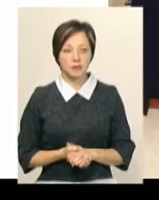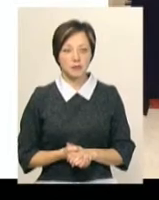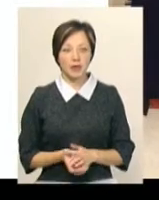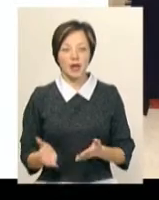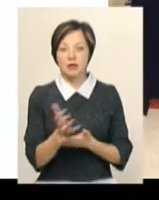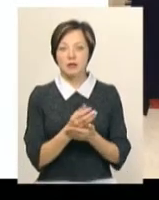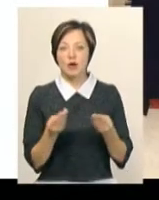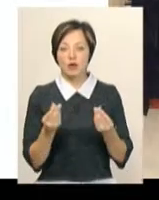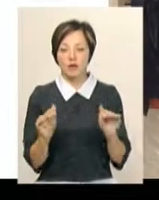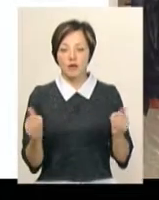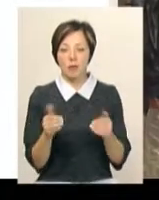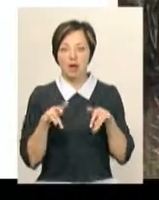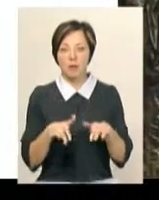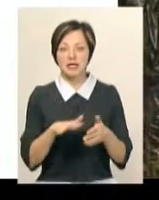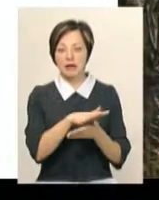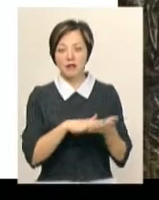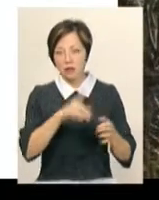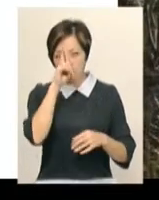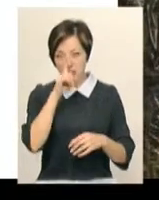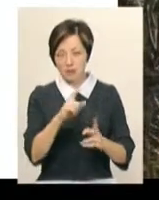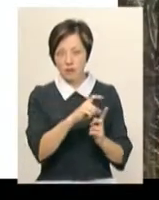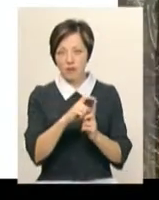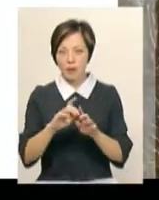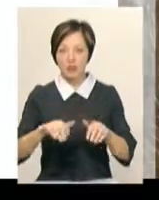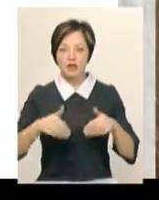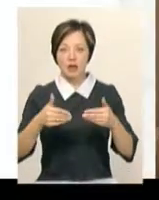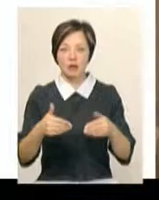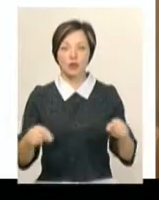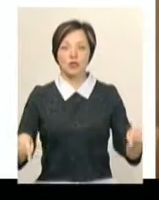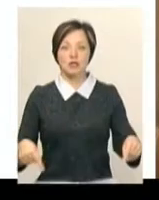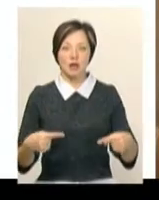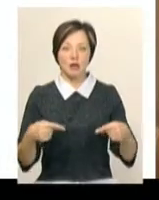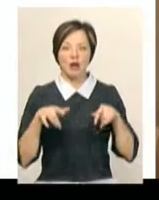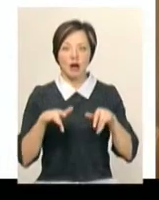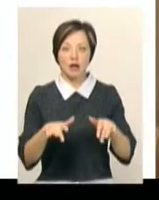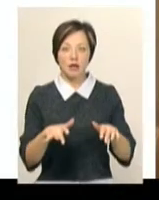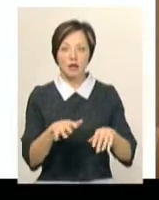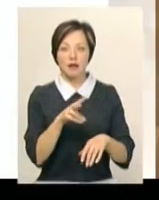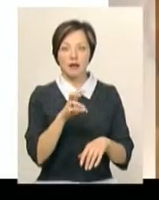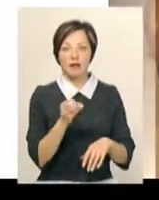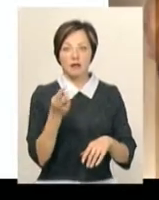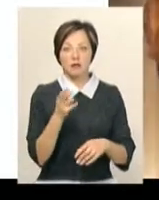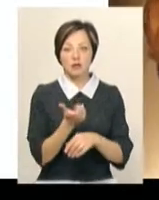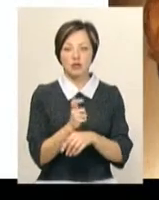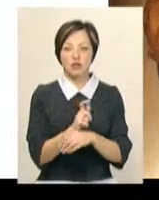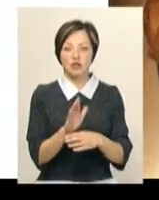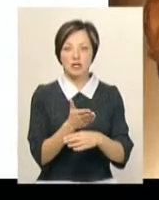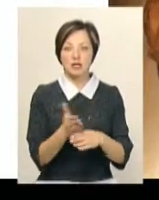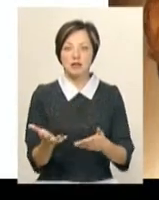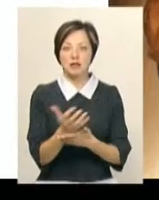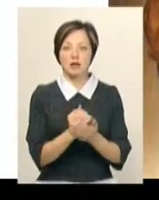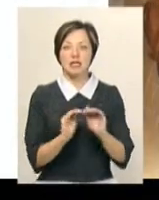Збір коштів в рамках акції тривав місяць. За словами ініціатора та організатора акції Лесі Медведюк, більшу частину зібрали